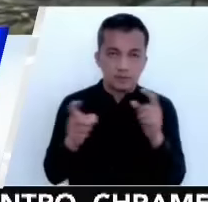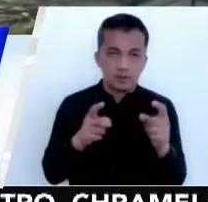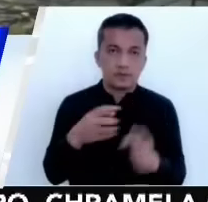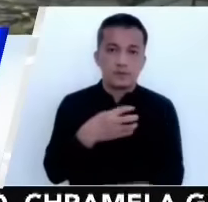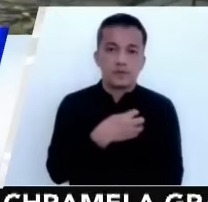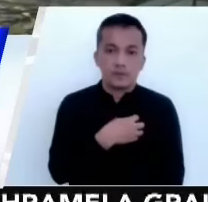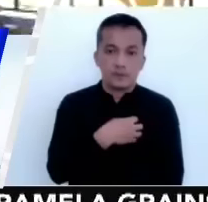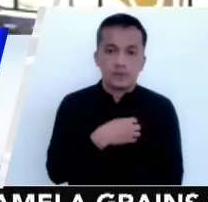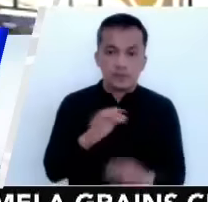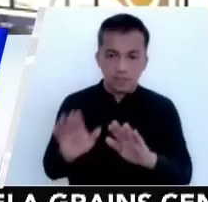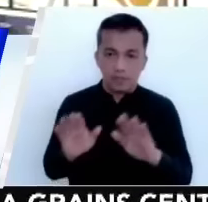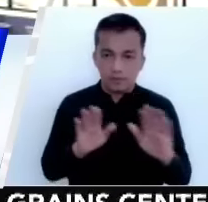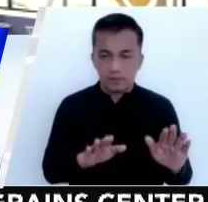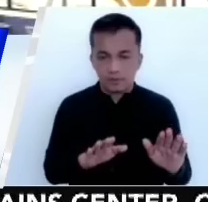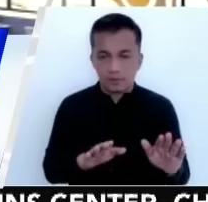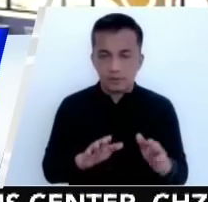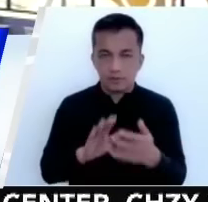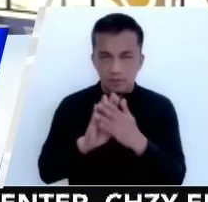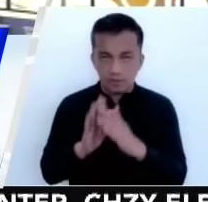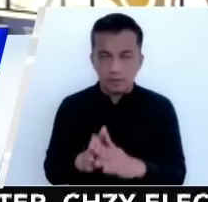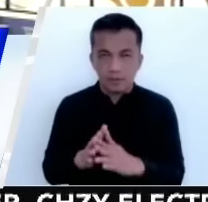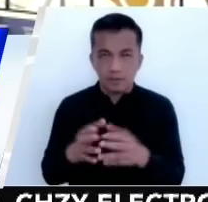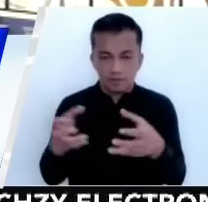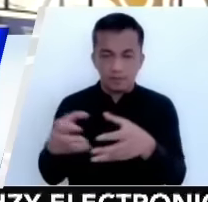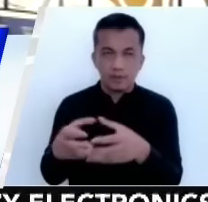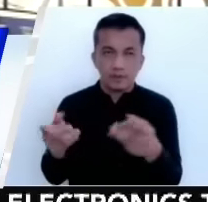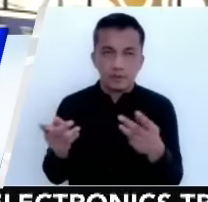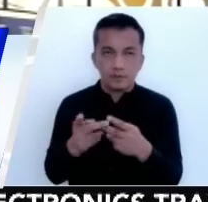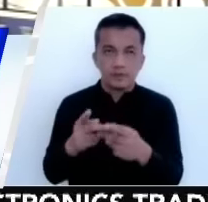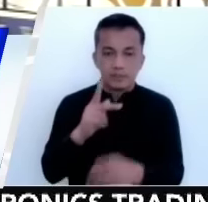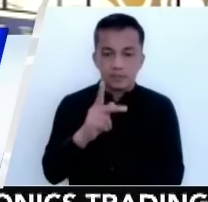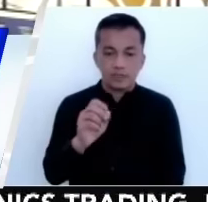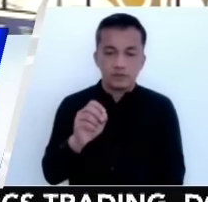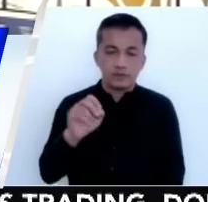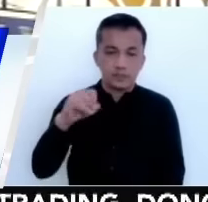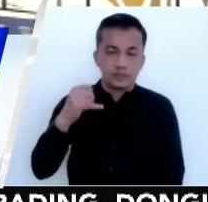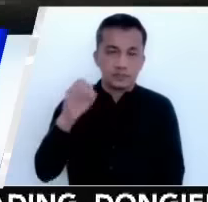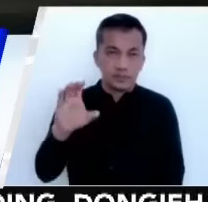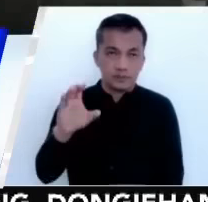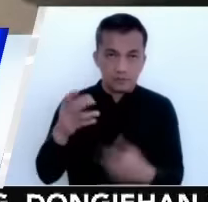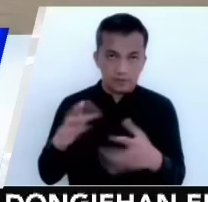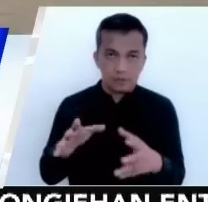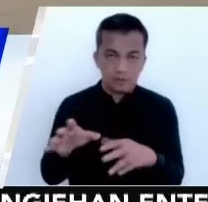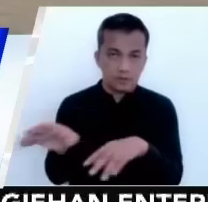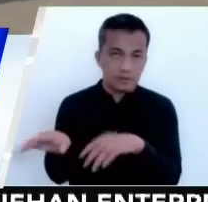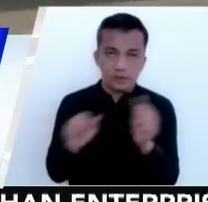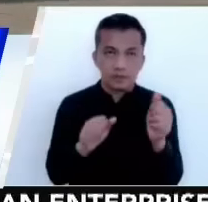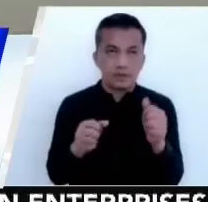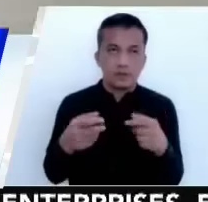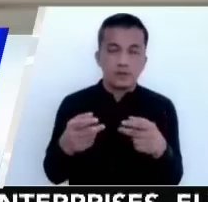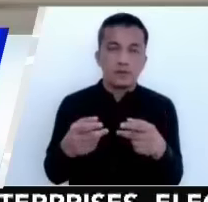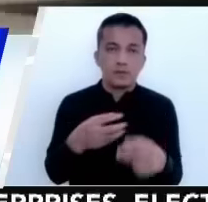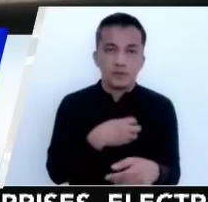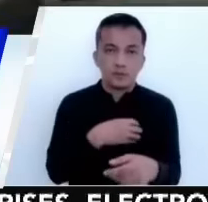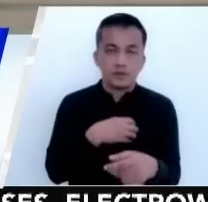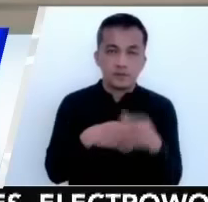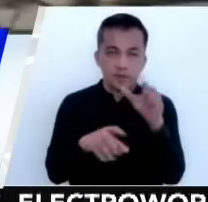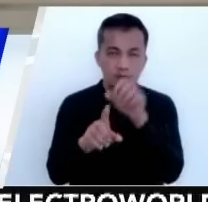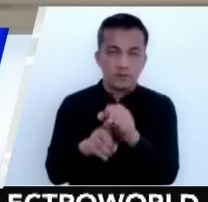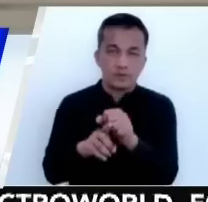kalmado at tahimik na ang compound ng Kingdom of Jesus Christ matapos lisanin ng mga pulis at mahuli si Pastor